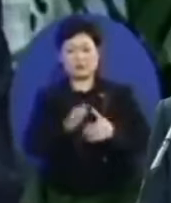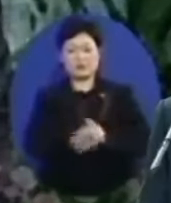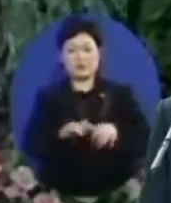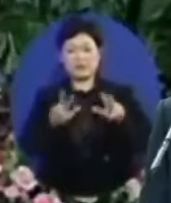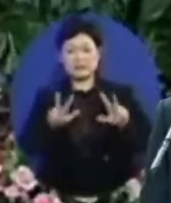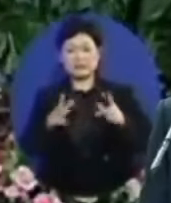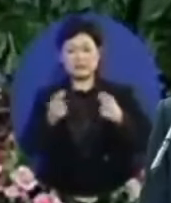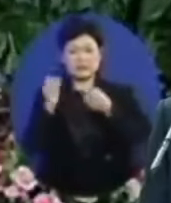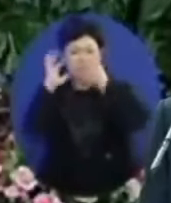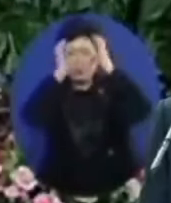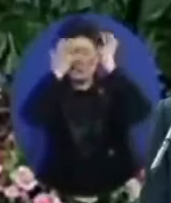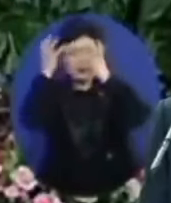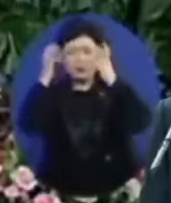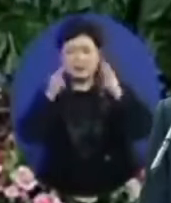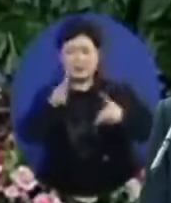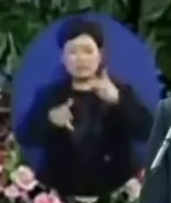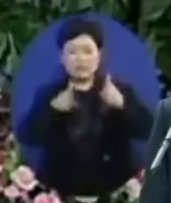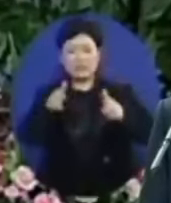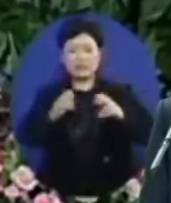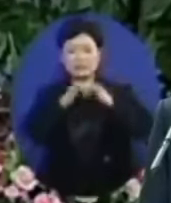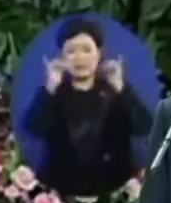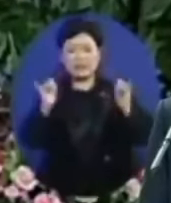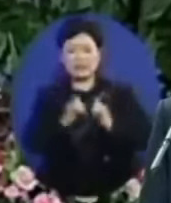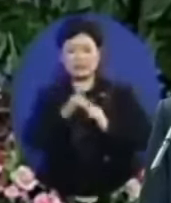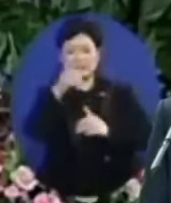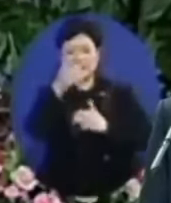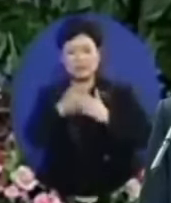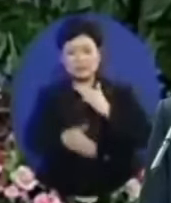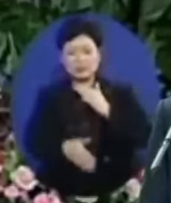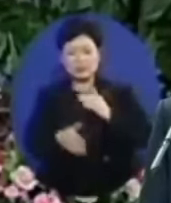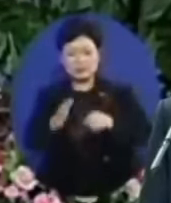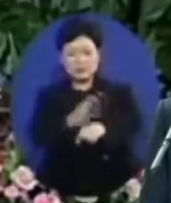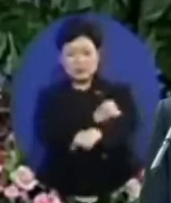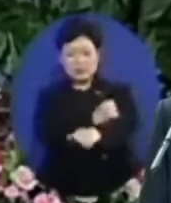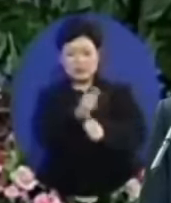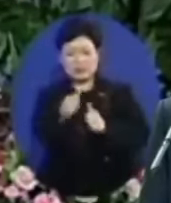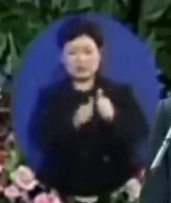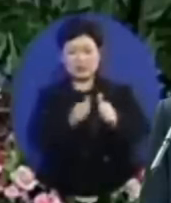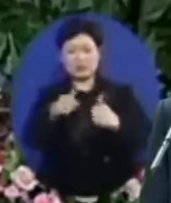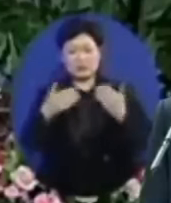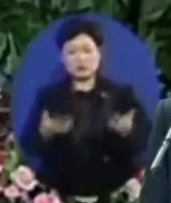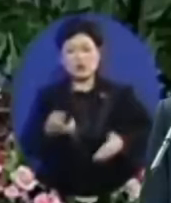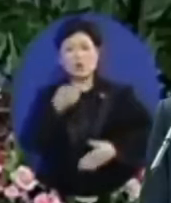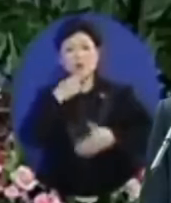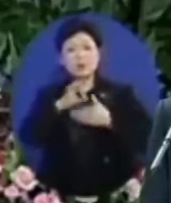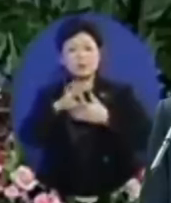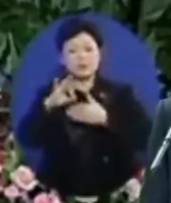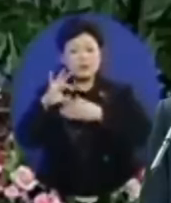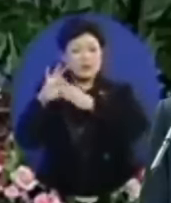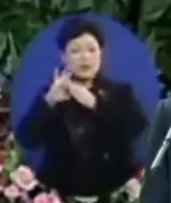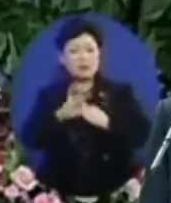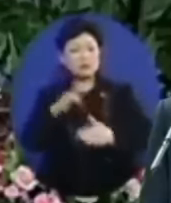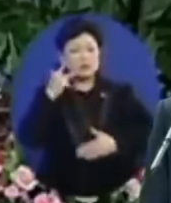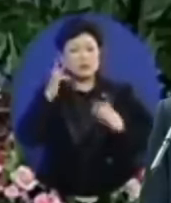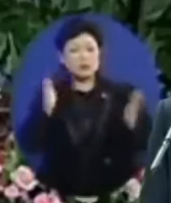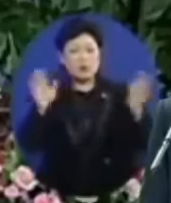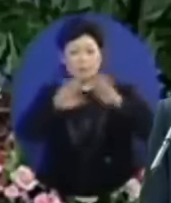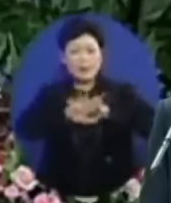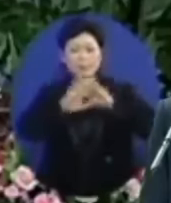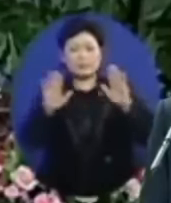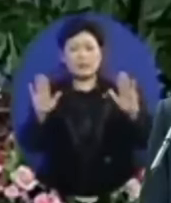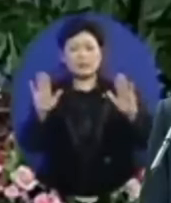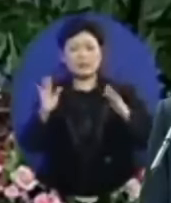오늘같이 복잡한 산업사회에서 살아남기 위한 치열한 경쟁으로 휴식 없이 7일 계속 또한 밤낮을 가리지